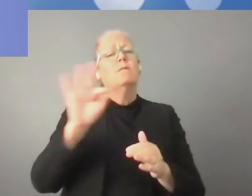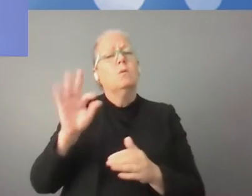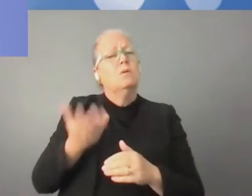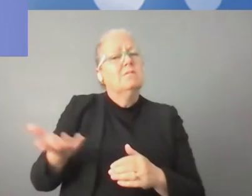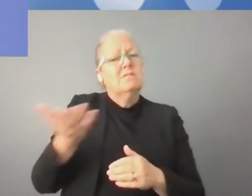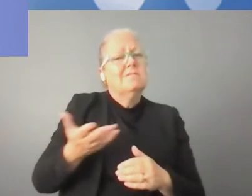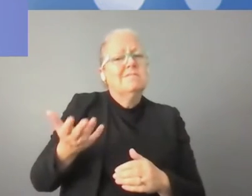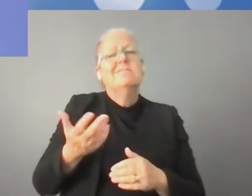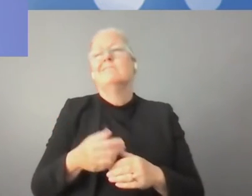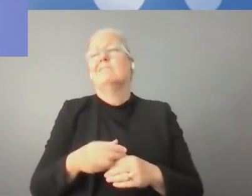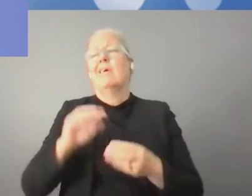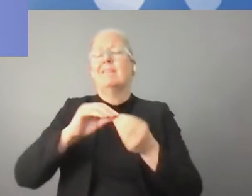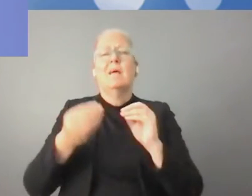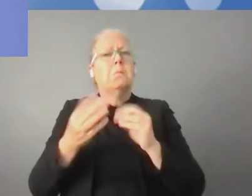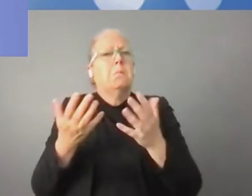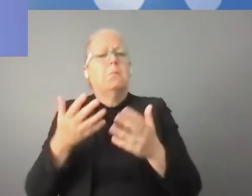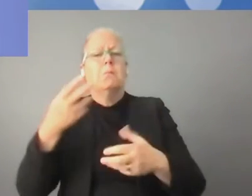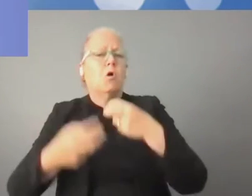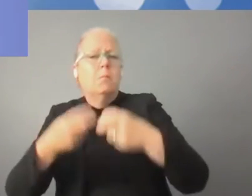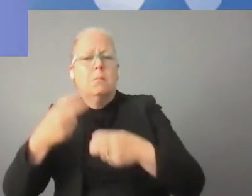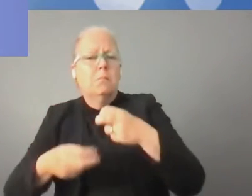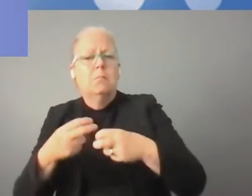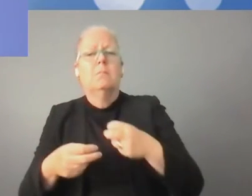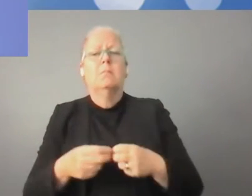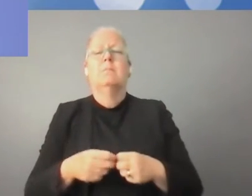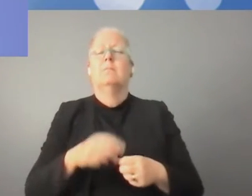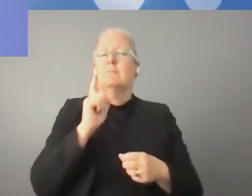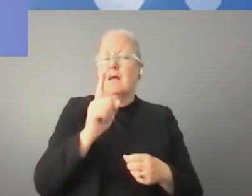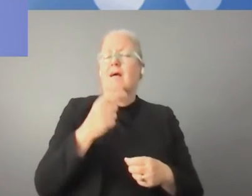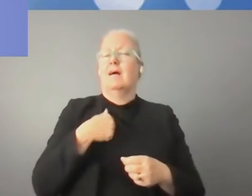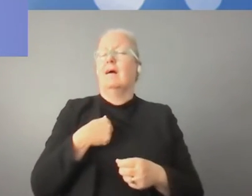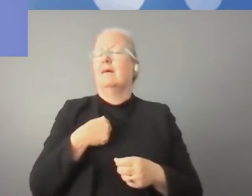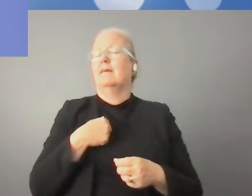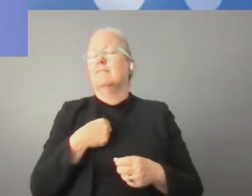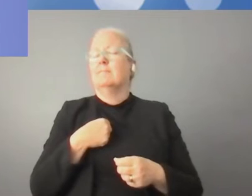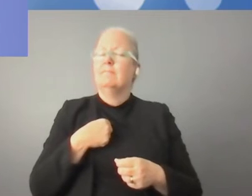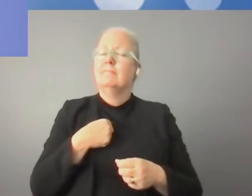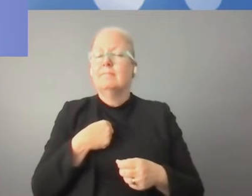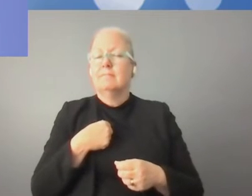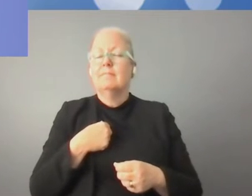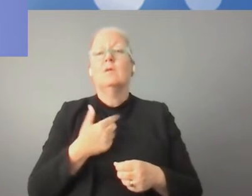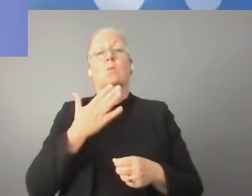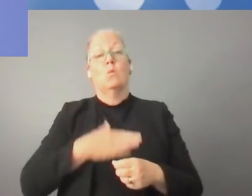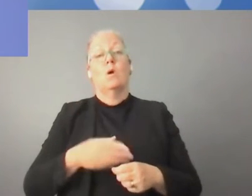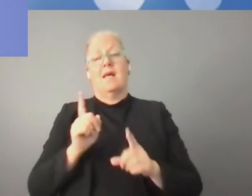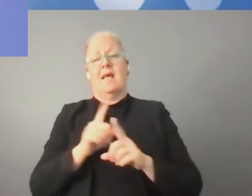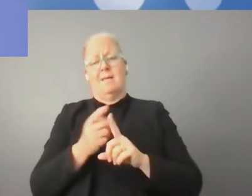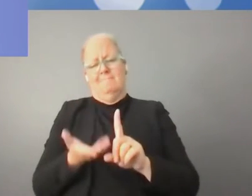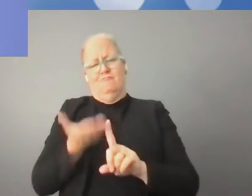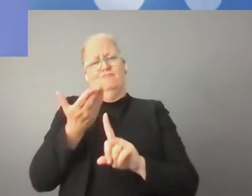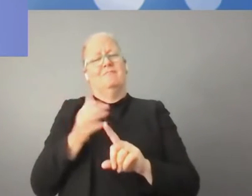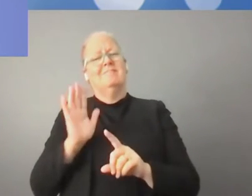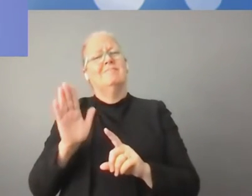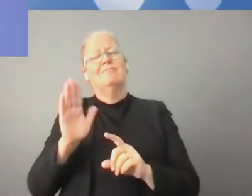Далее, вторая группа вызовов – это кадры, человеческие ресурсы. Это зачастую проблемная сфера.